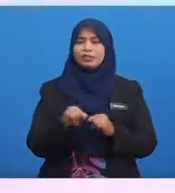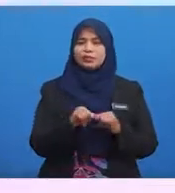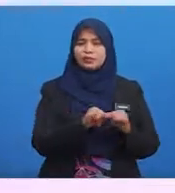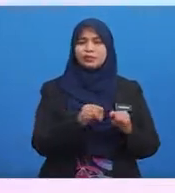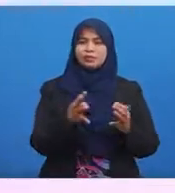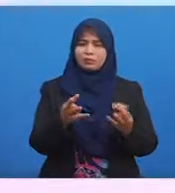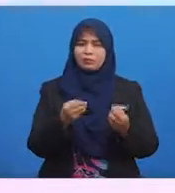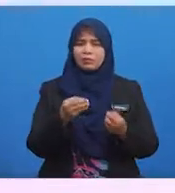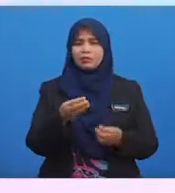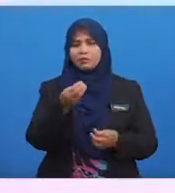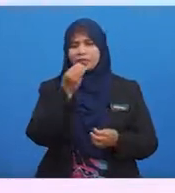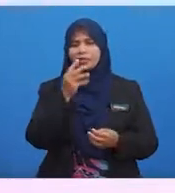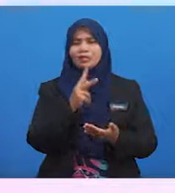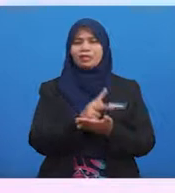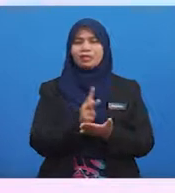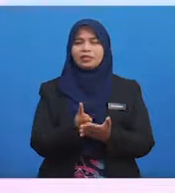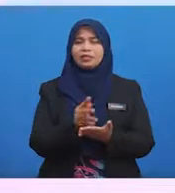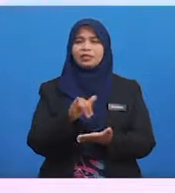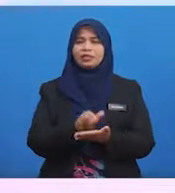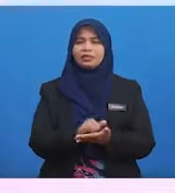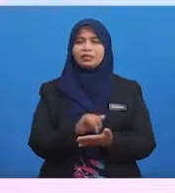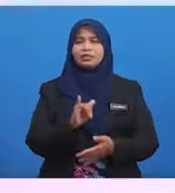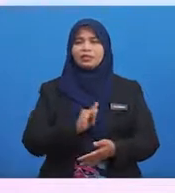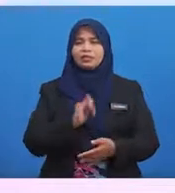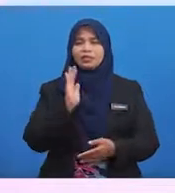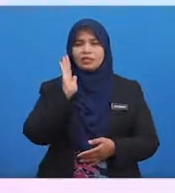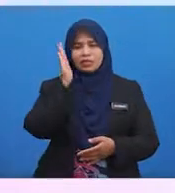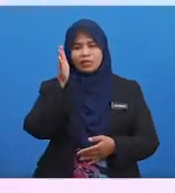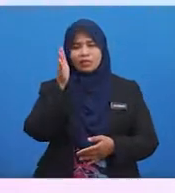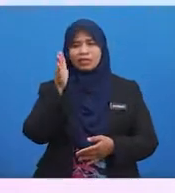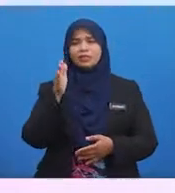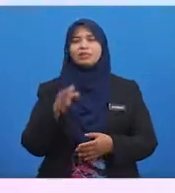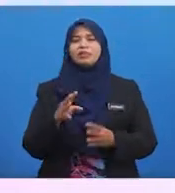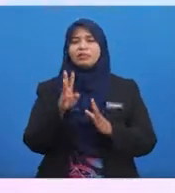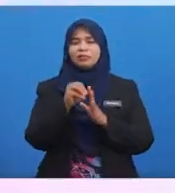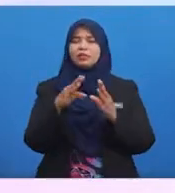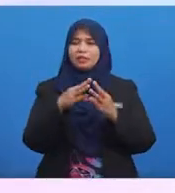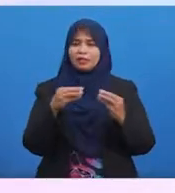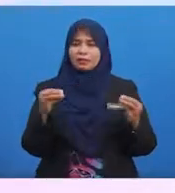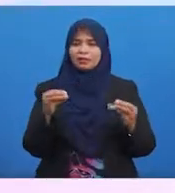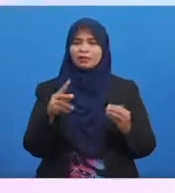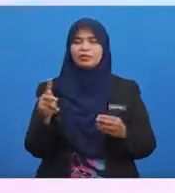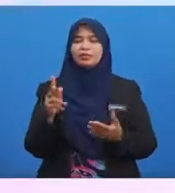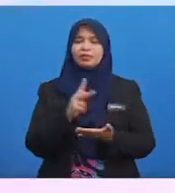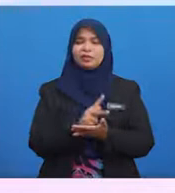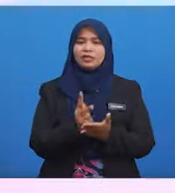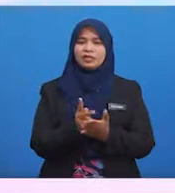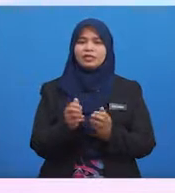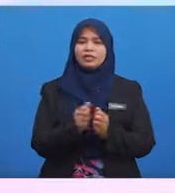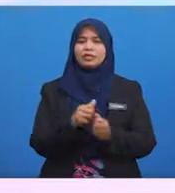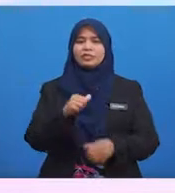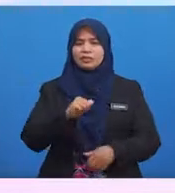makan cake itu saya akan menghabiskan kick dengan